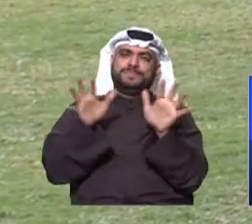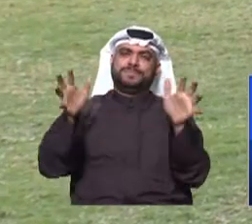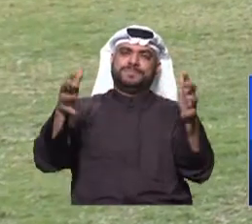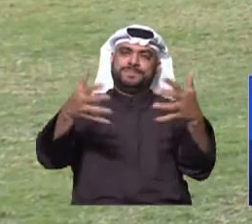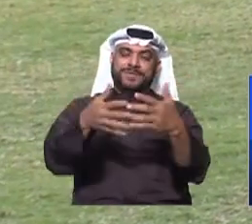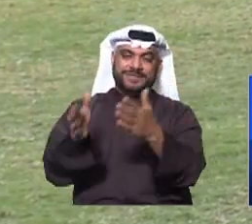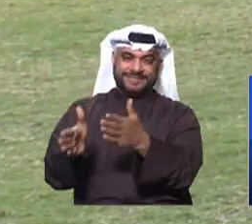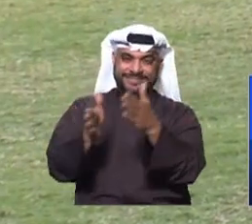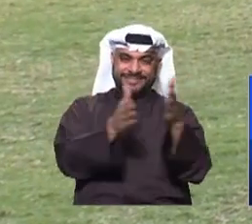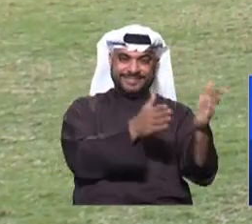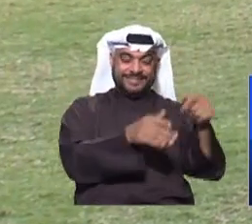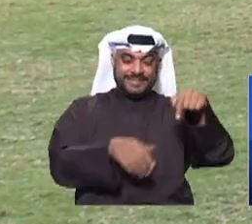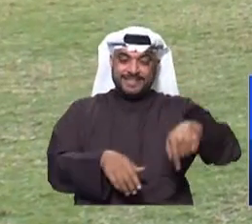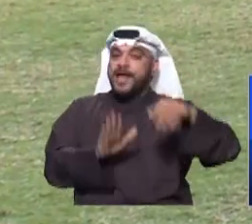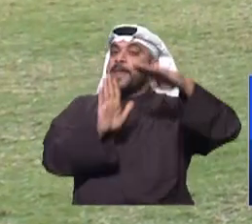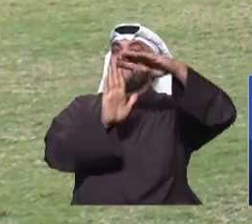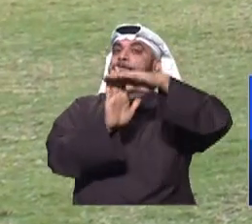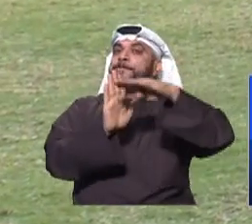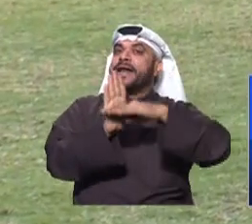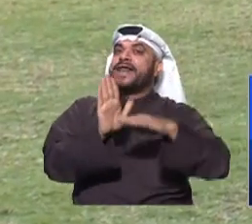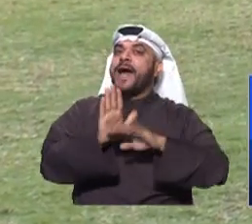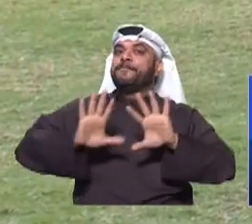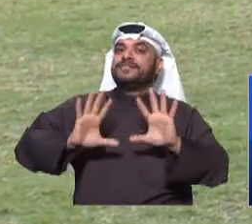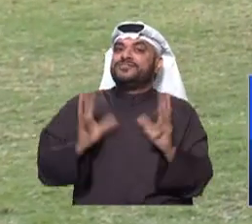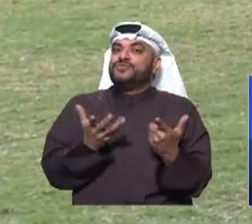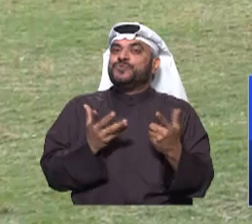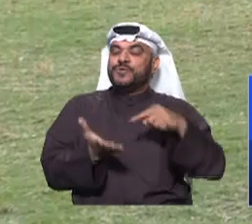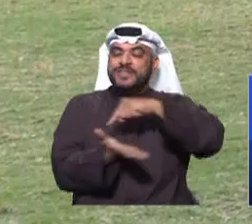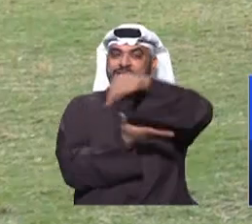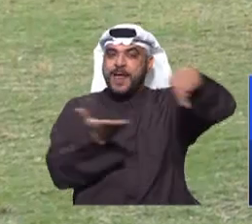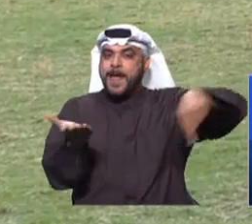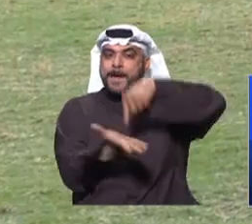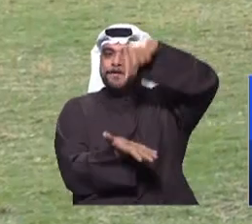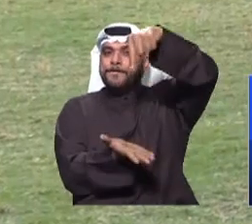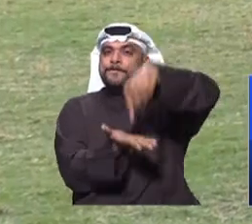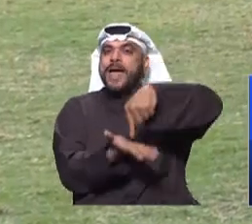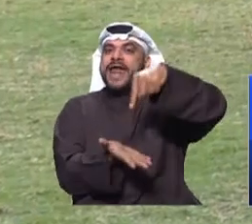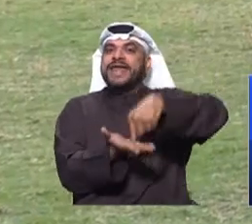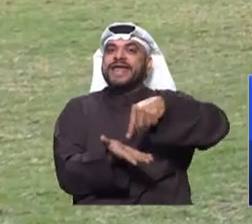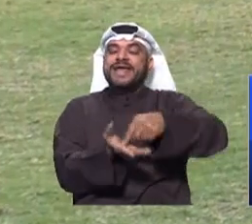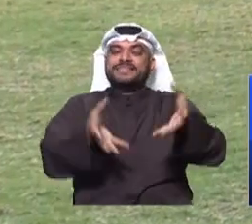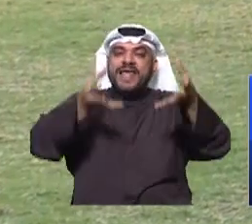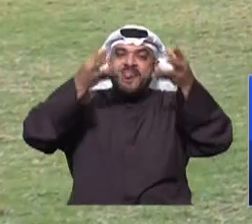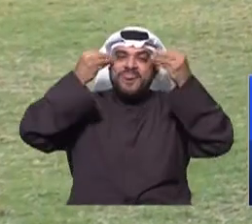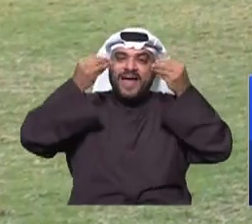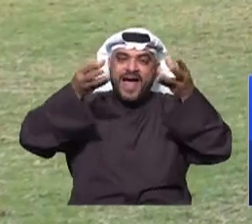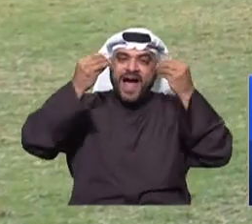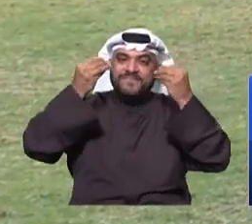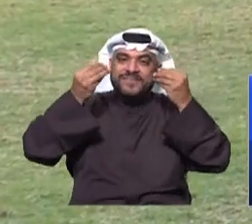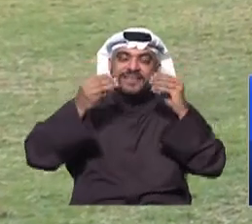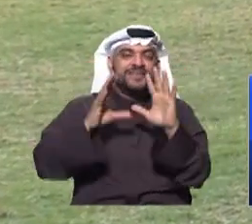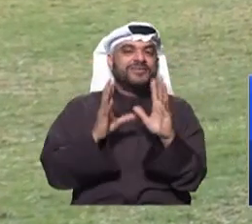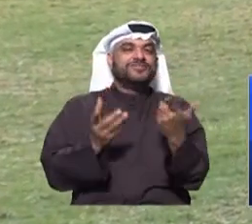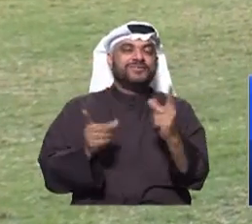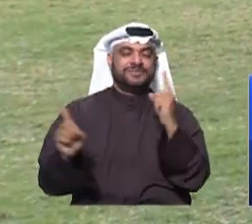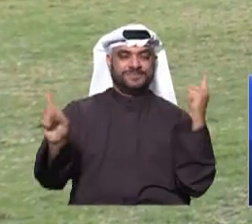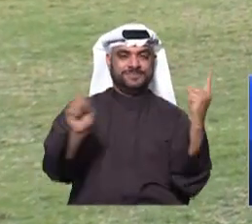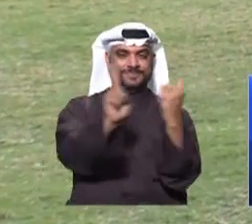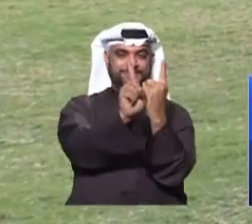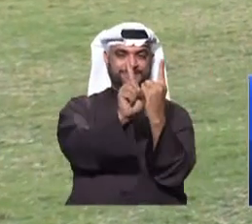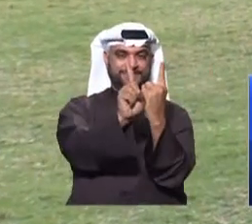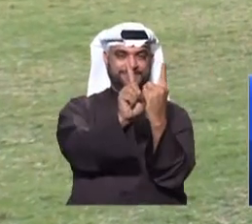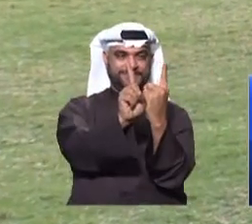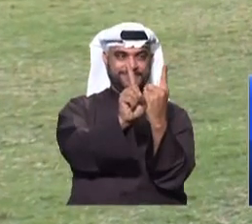على برنامج مركز جابر الأحمد الثقافي لهذا الموسم. يعني يسعدنا أن